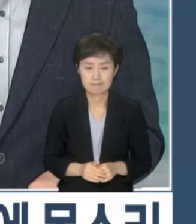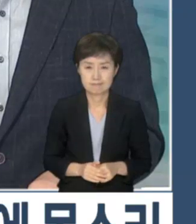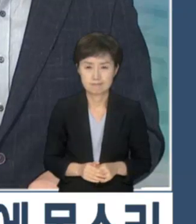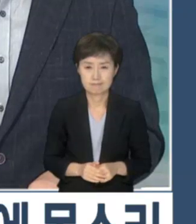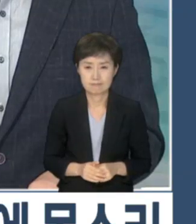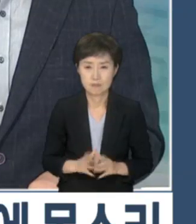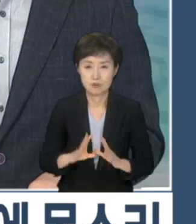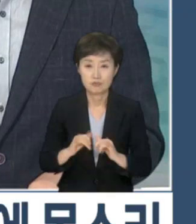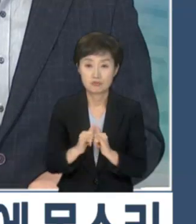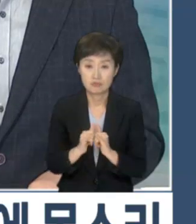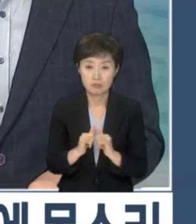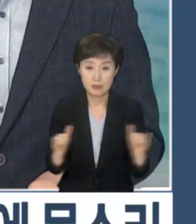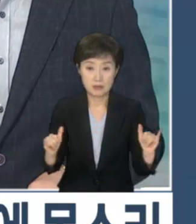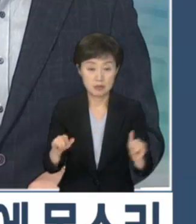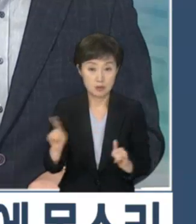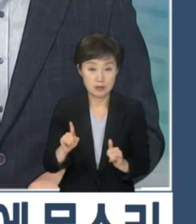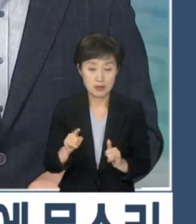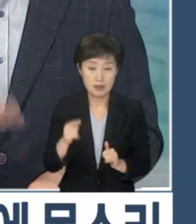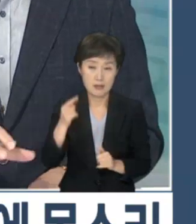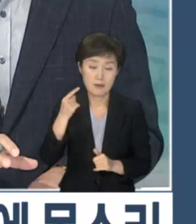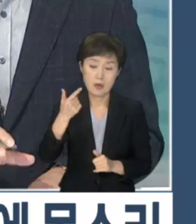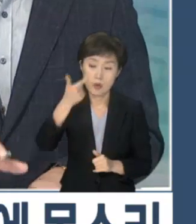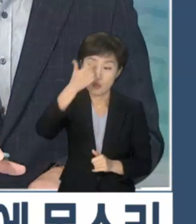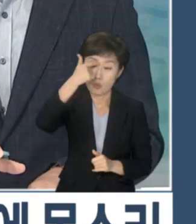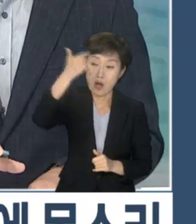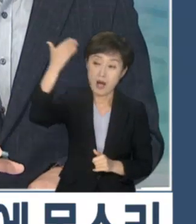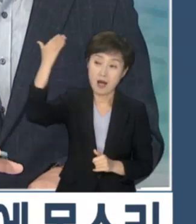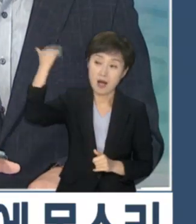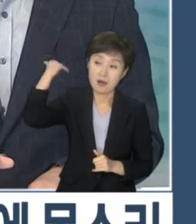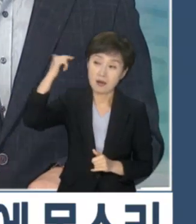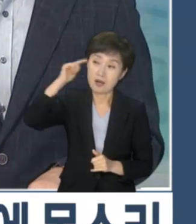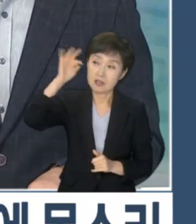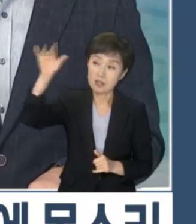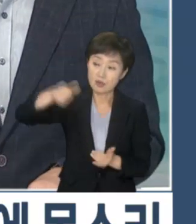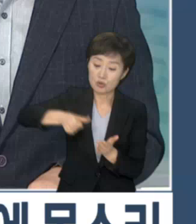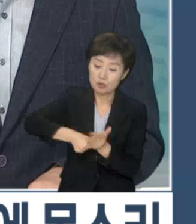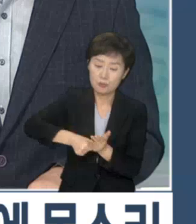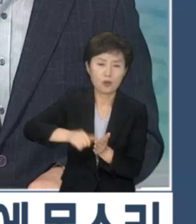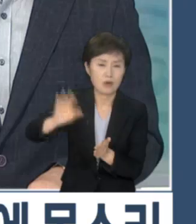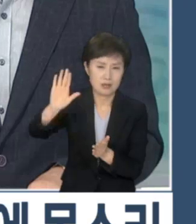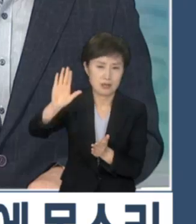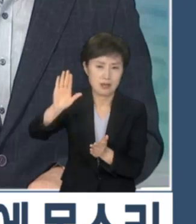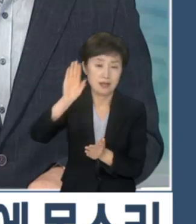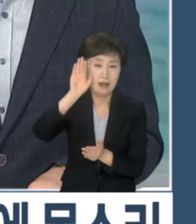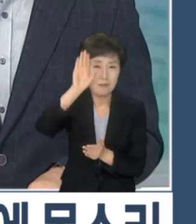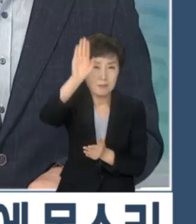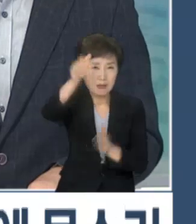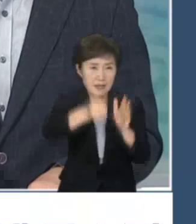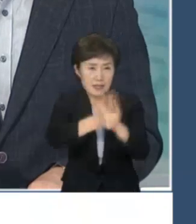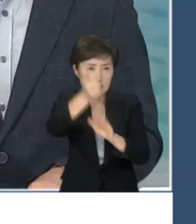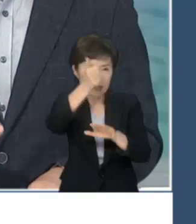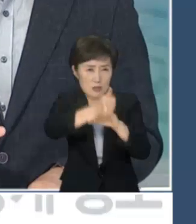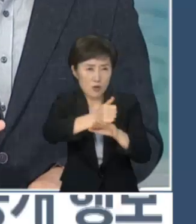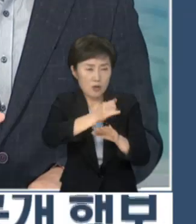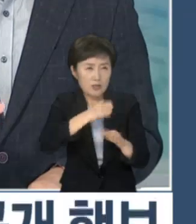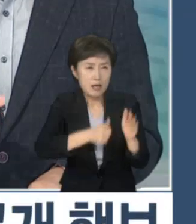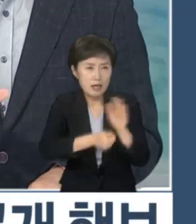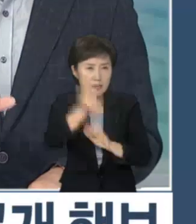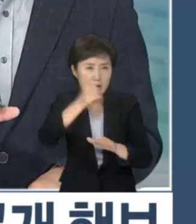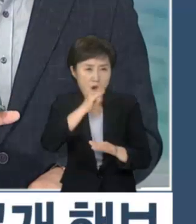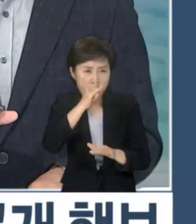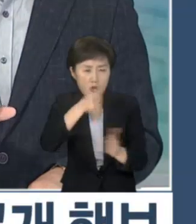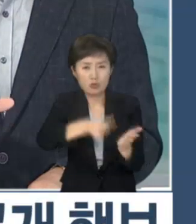우리 국민들은 미래를 보고 투표하는 것, 과거를 보고 투표하는 것이 아니고 미래를 보고 투표합니다. 그